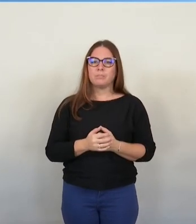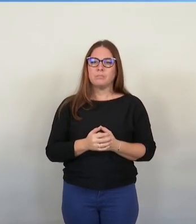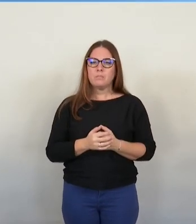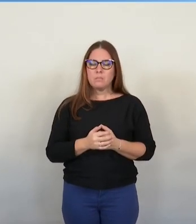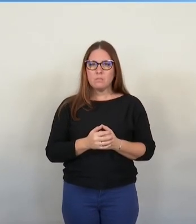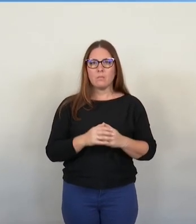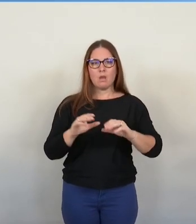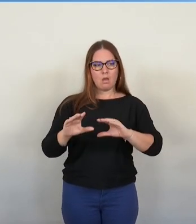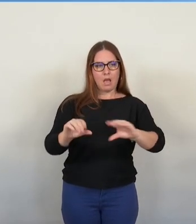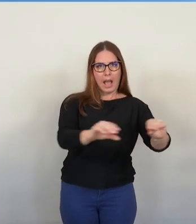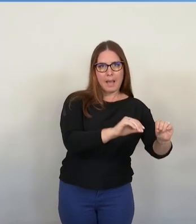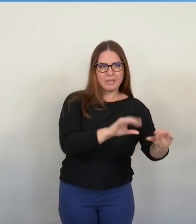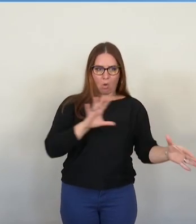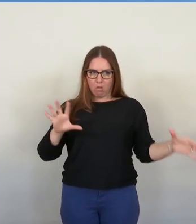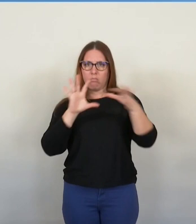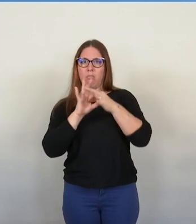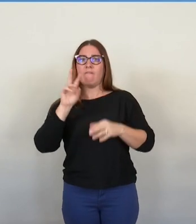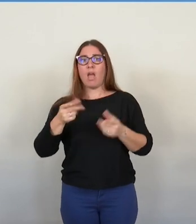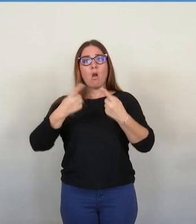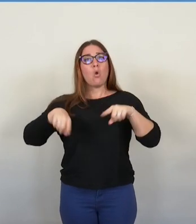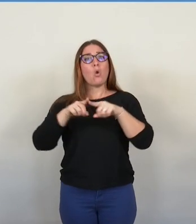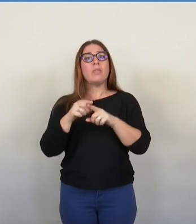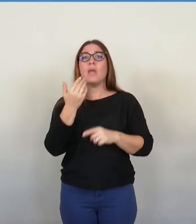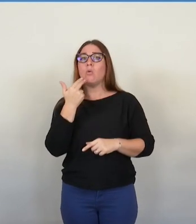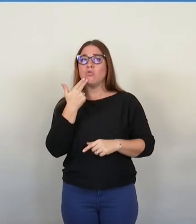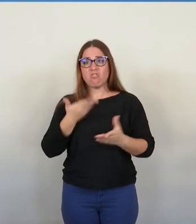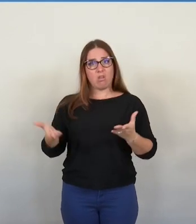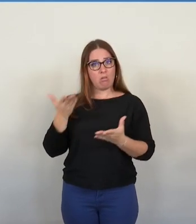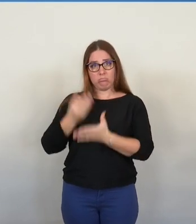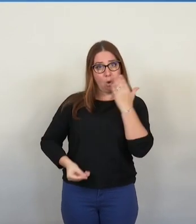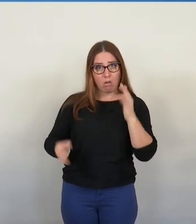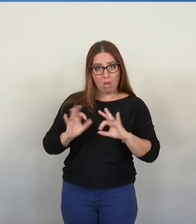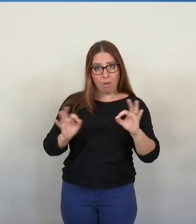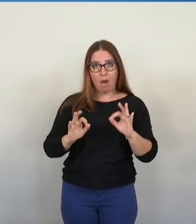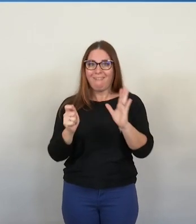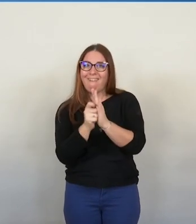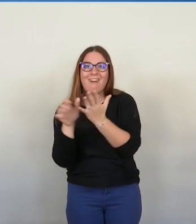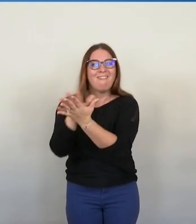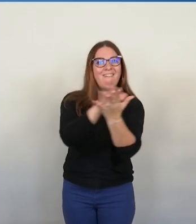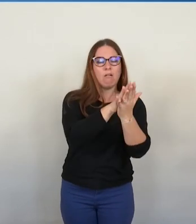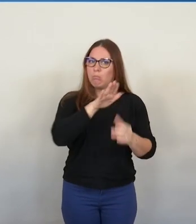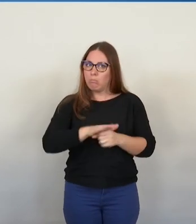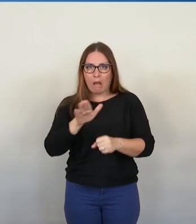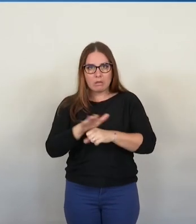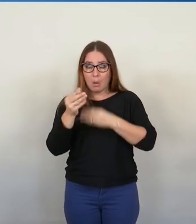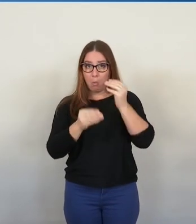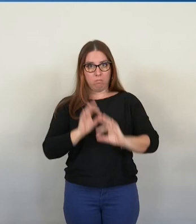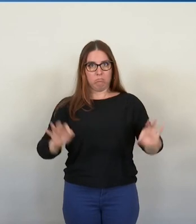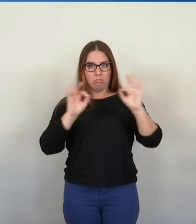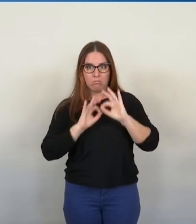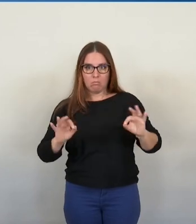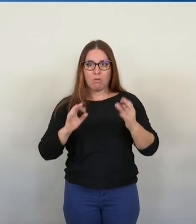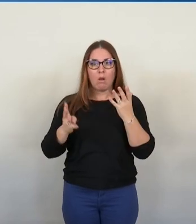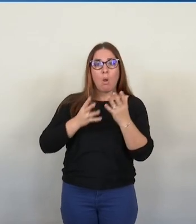associer les habitants absence de comité d'usager par exemple pas d'assez de temps de conviviaux diminution du du nombre de projets